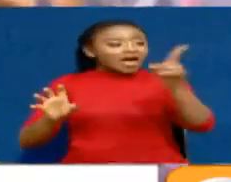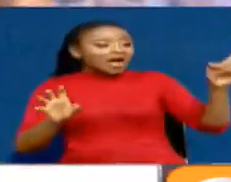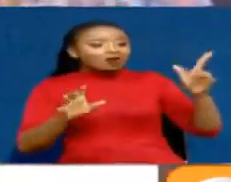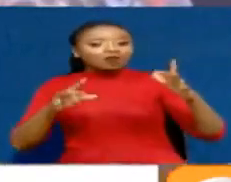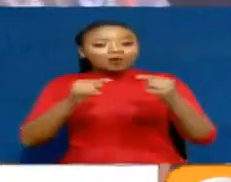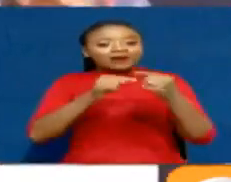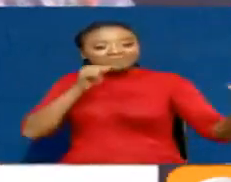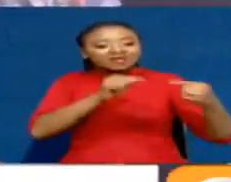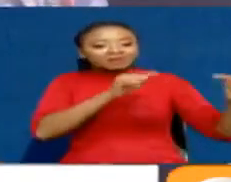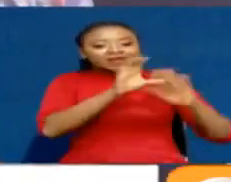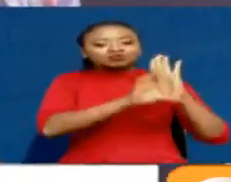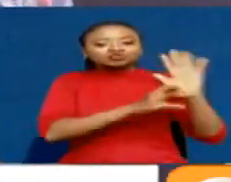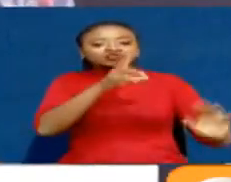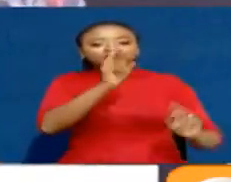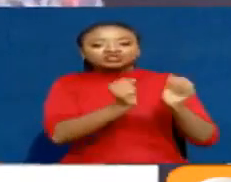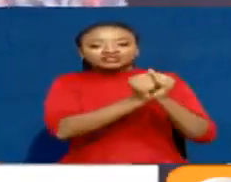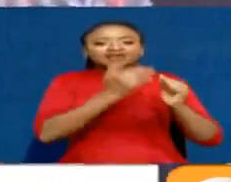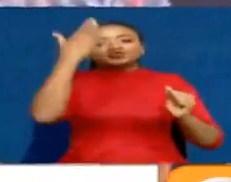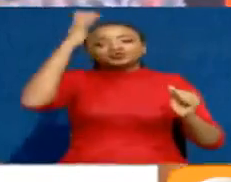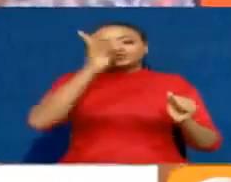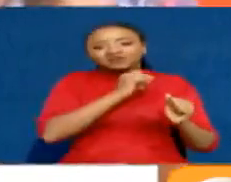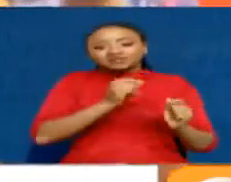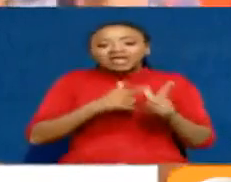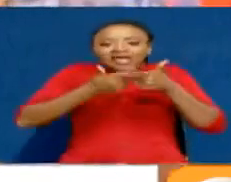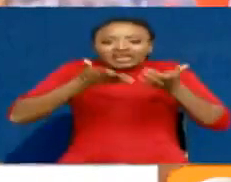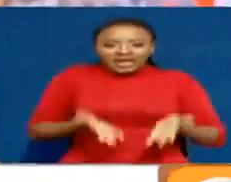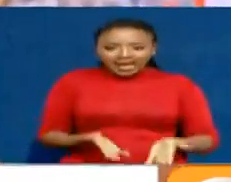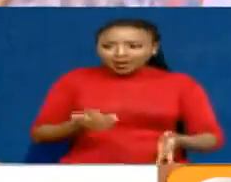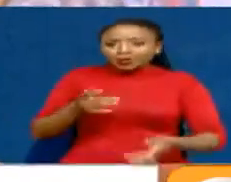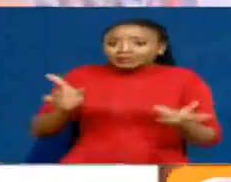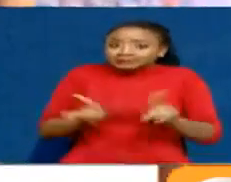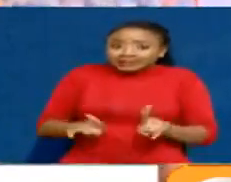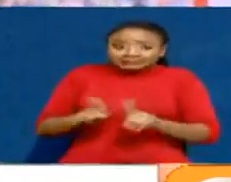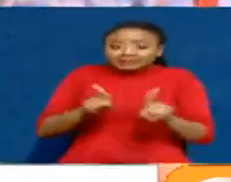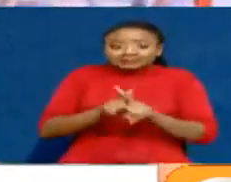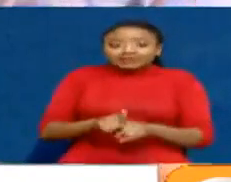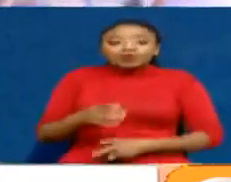wanapinga hiyo katiba wanajulikana. Sasa wao ndio sasa